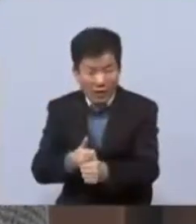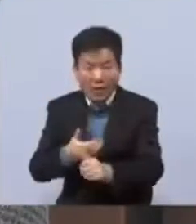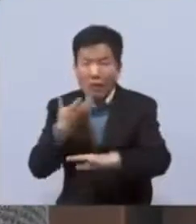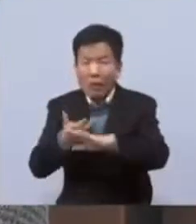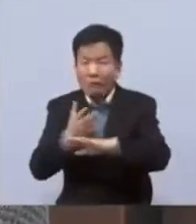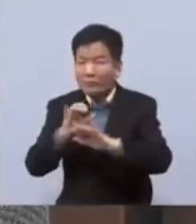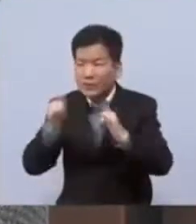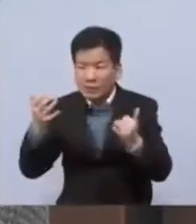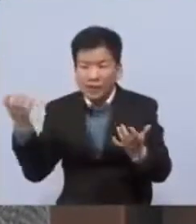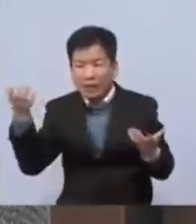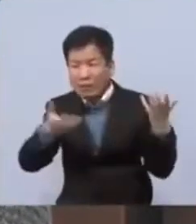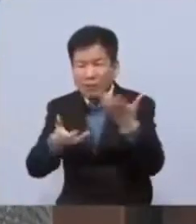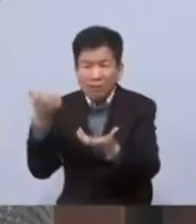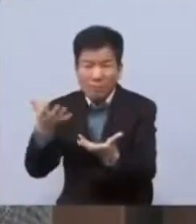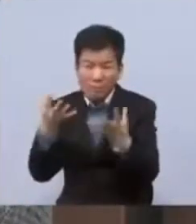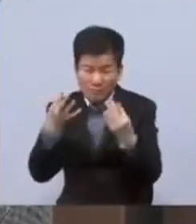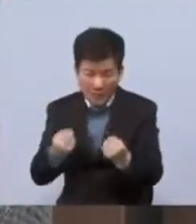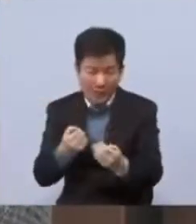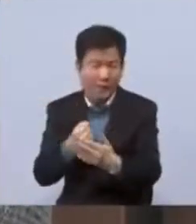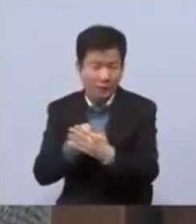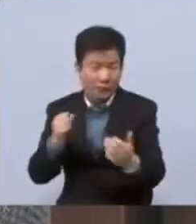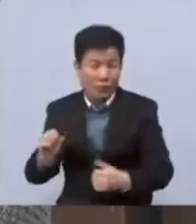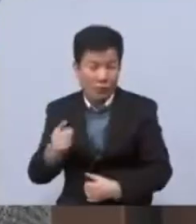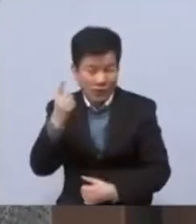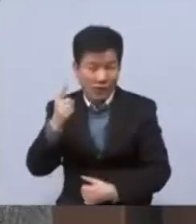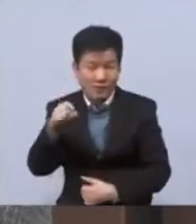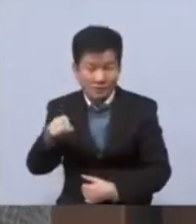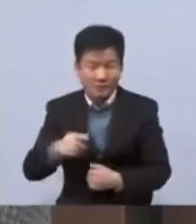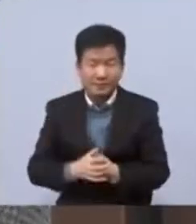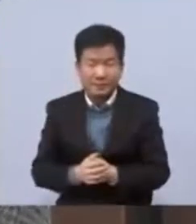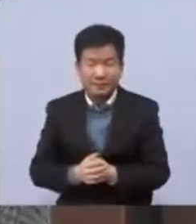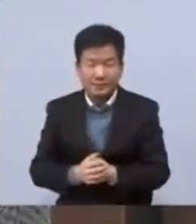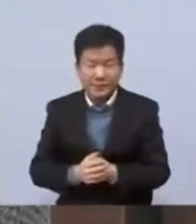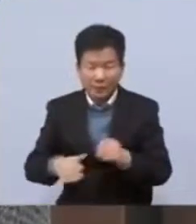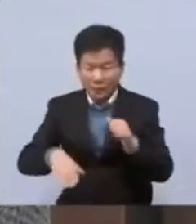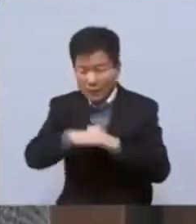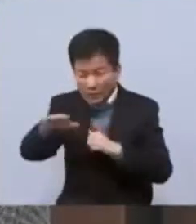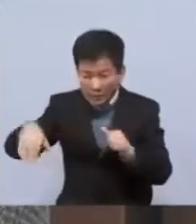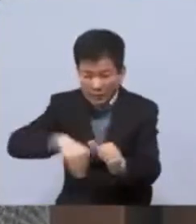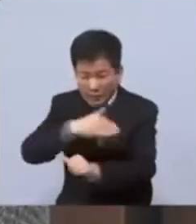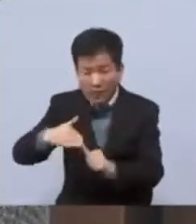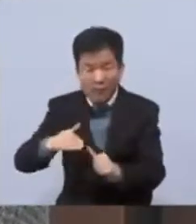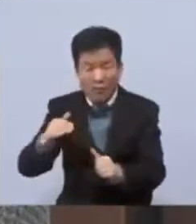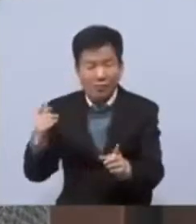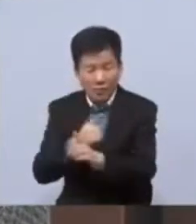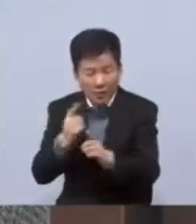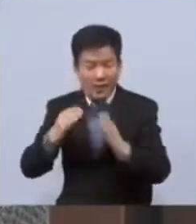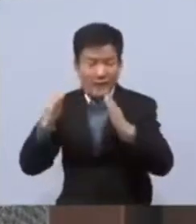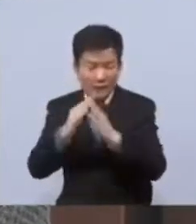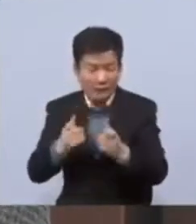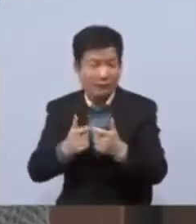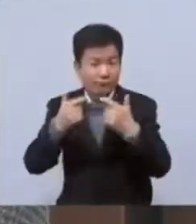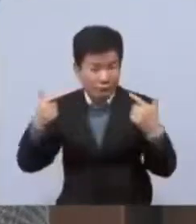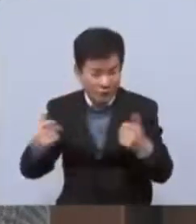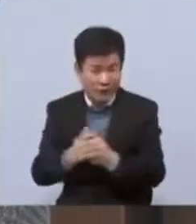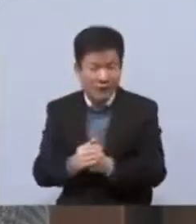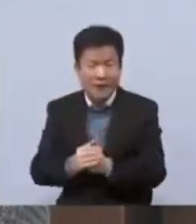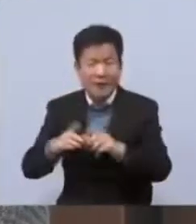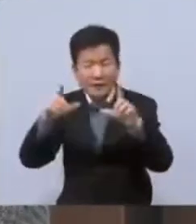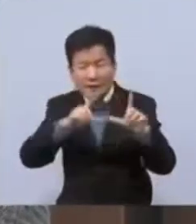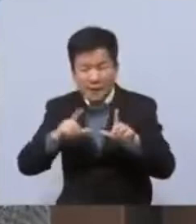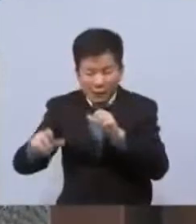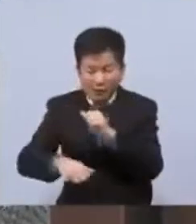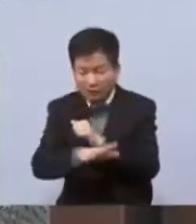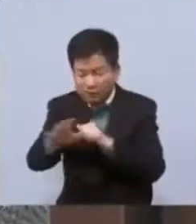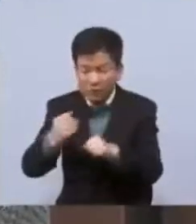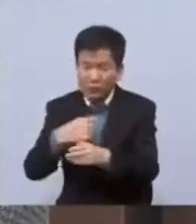유입이 늘어나면서 일부 측과 증가되었습니다 정지 여건 개선을 위해서 공동 주택 건설과 또 습 생 와이크라